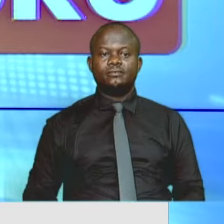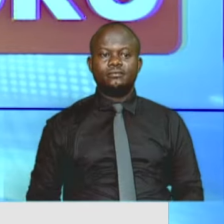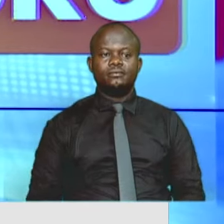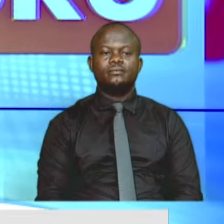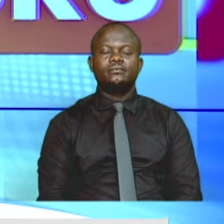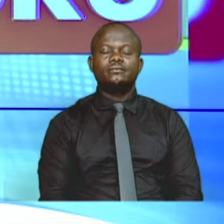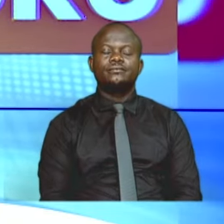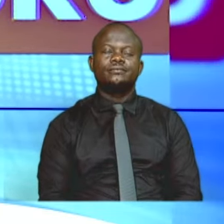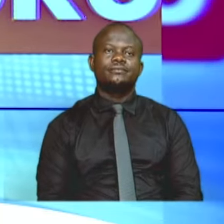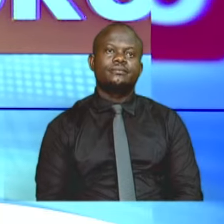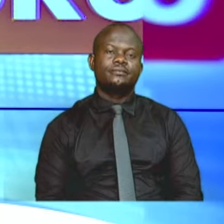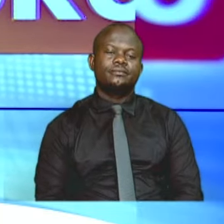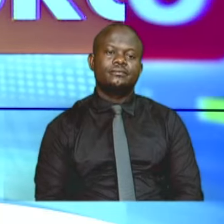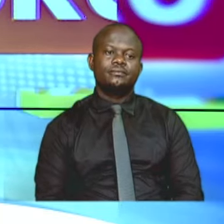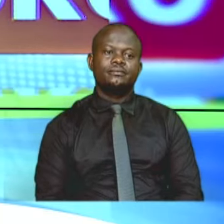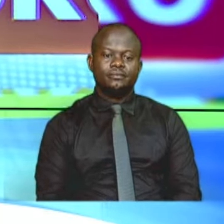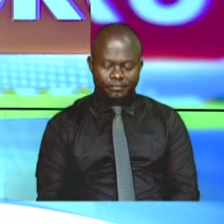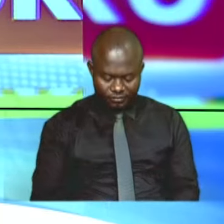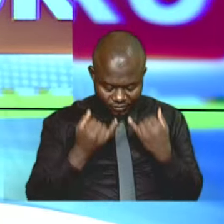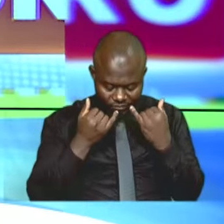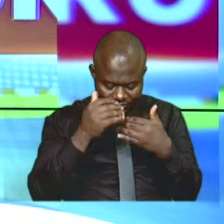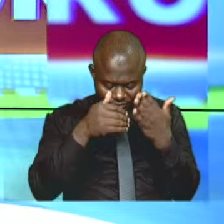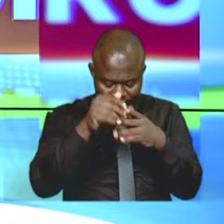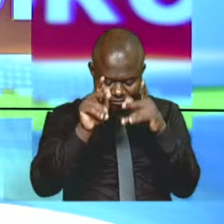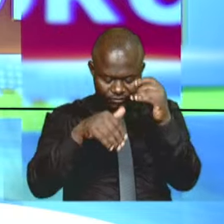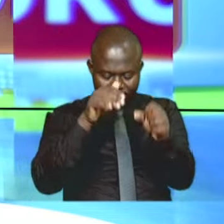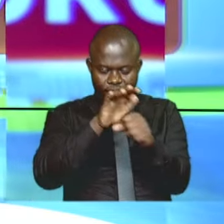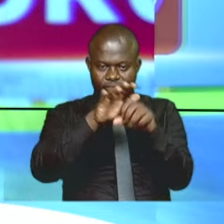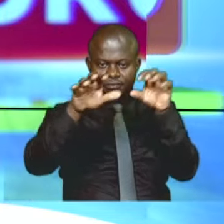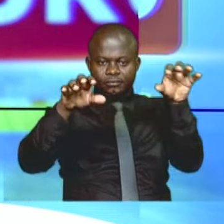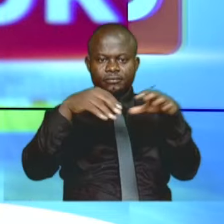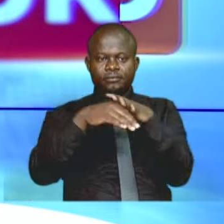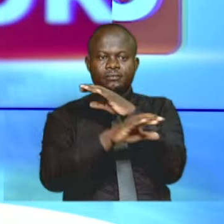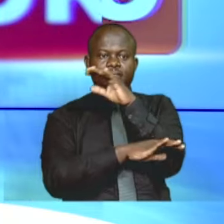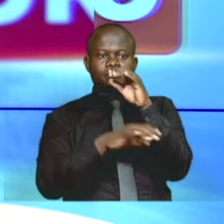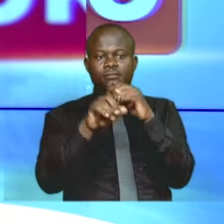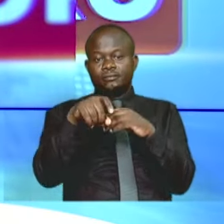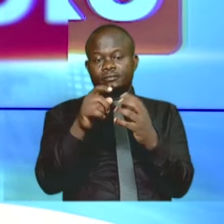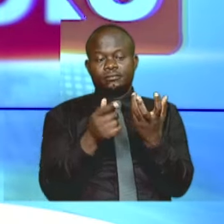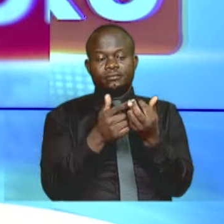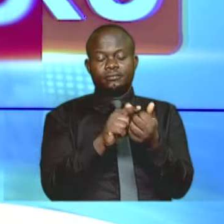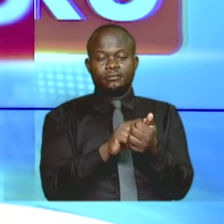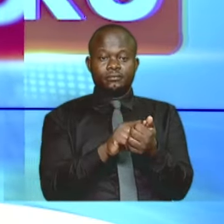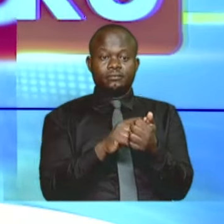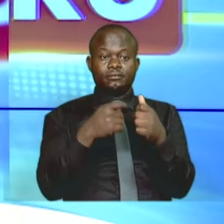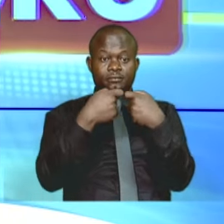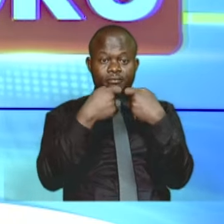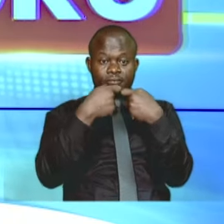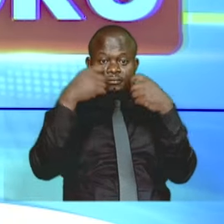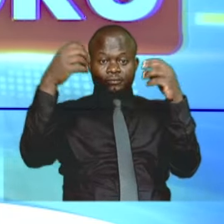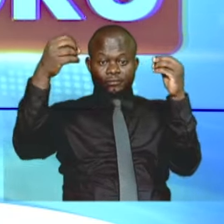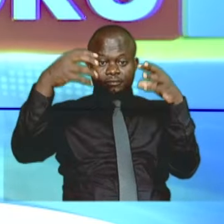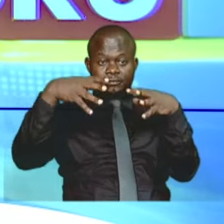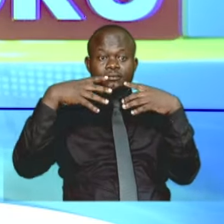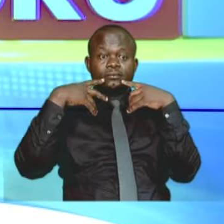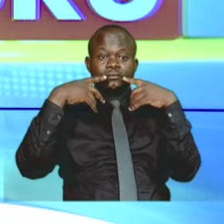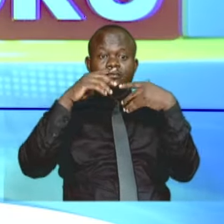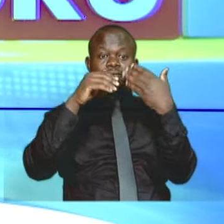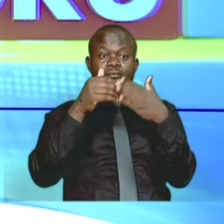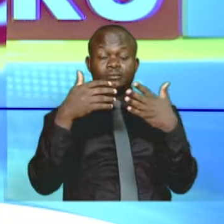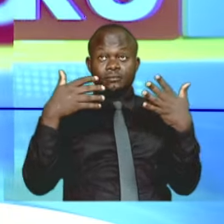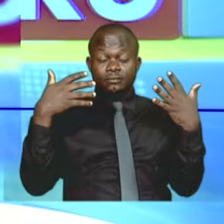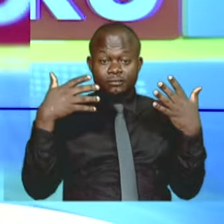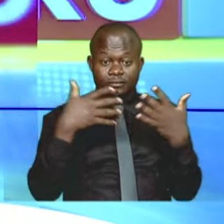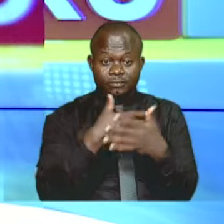Duhindure ingingo tubabwira ko abaturage hirya no hino mu gihugu bakeneye mubazi z'umuriro w'amashanyarazi bavuga ko batunguwe